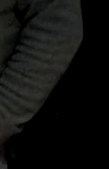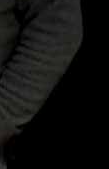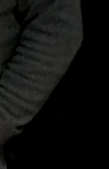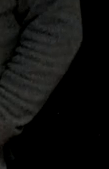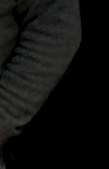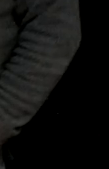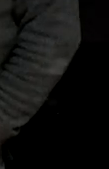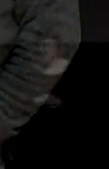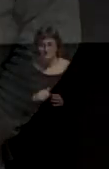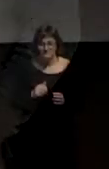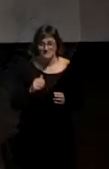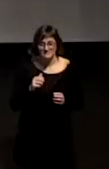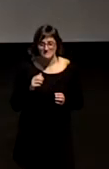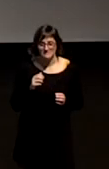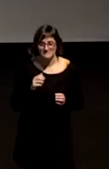oh